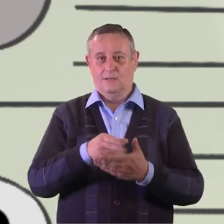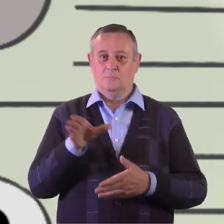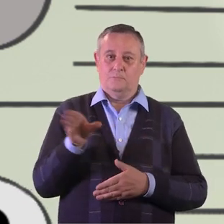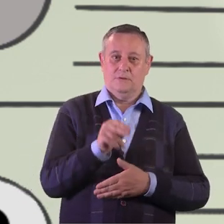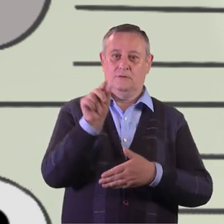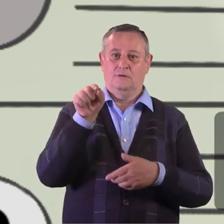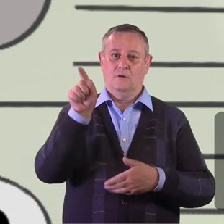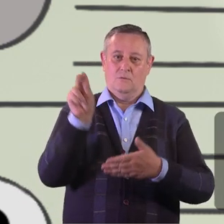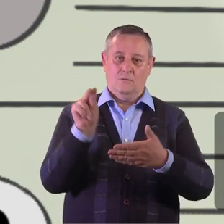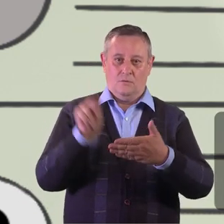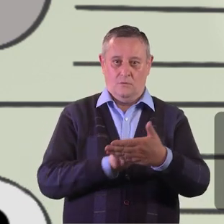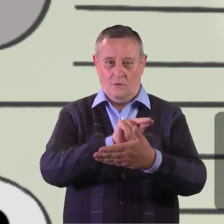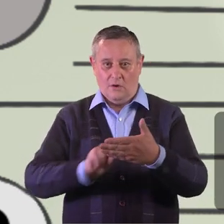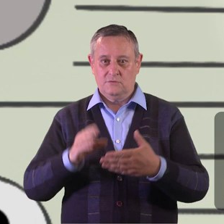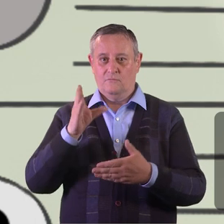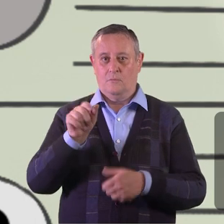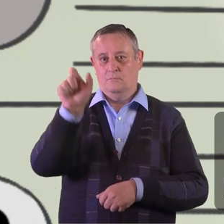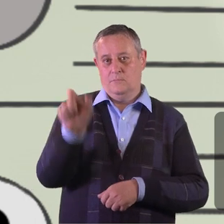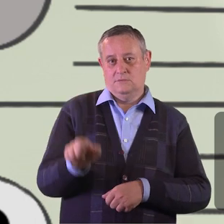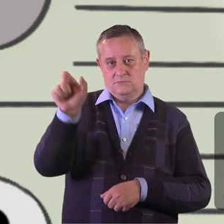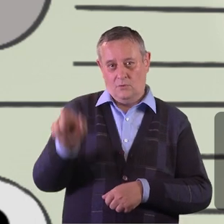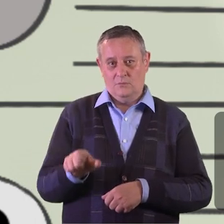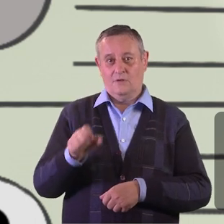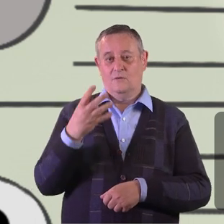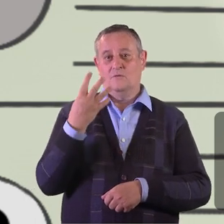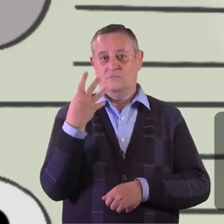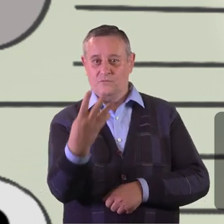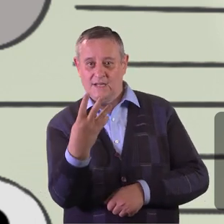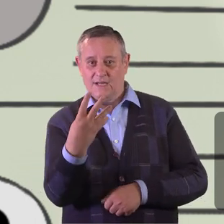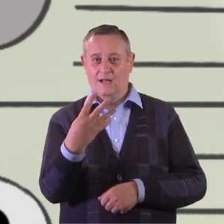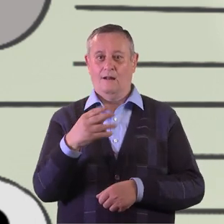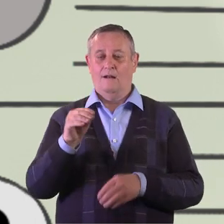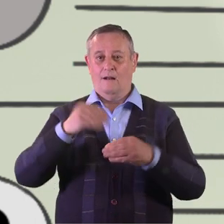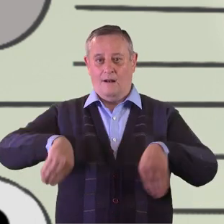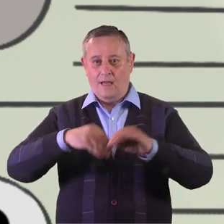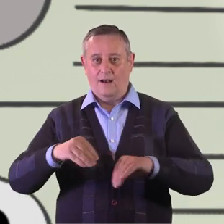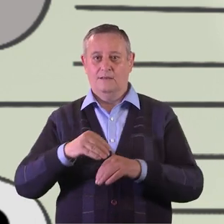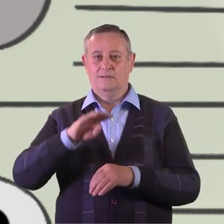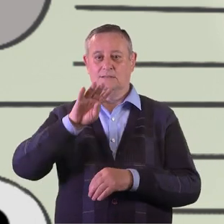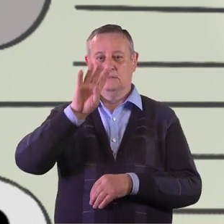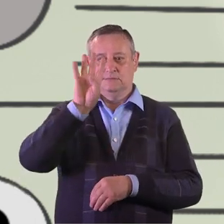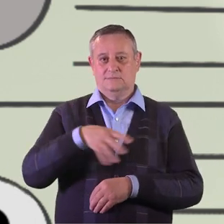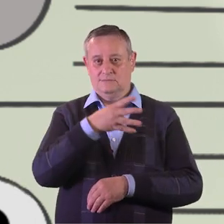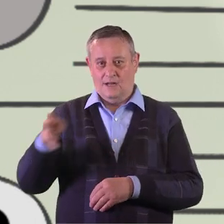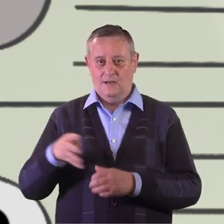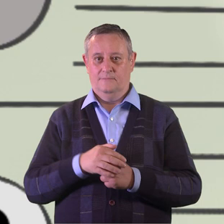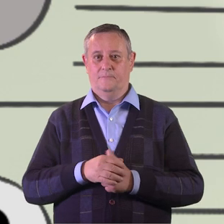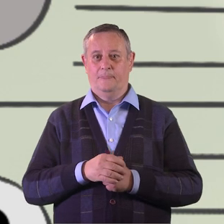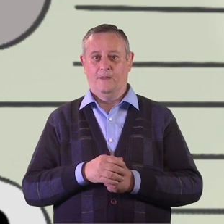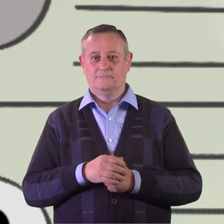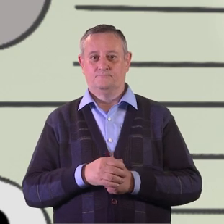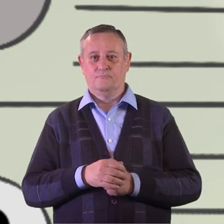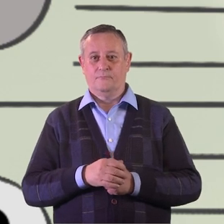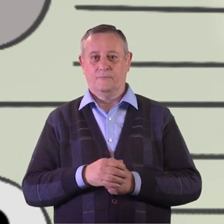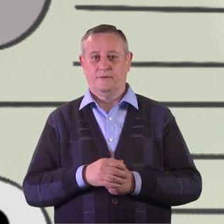an neben dem listenzeichen mit dem Kreuz von Herrn Müller sind vier leere Zeilen